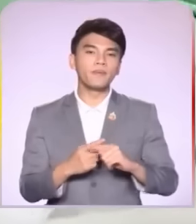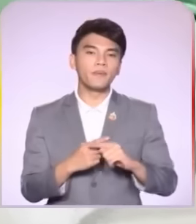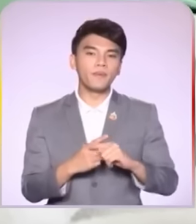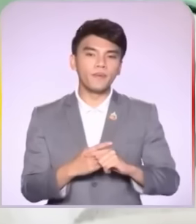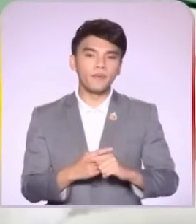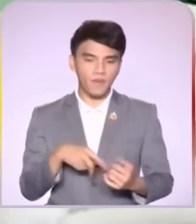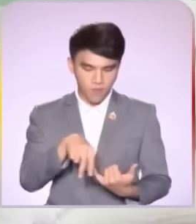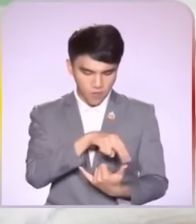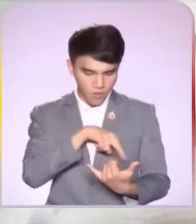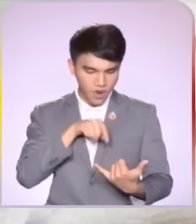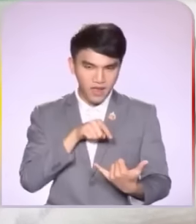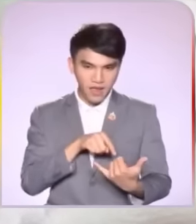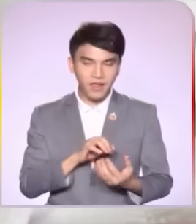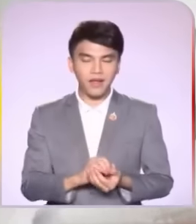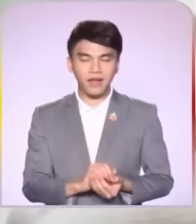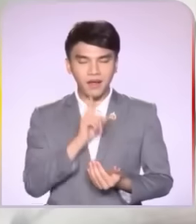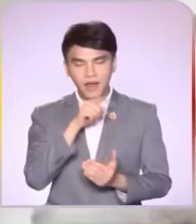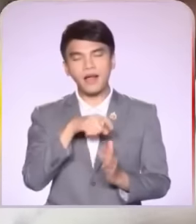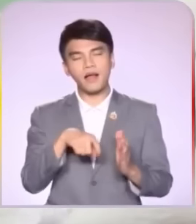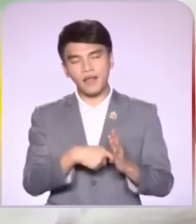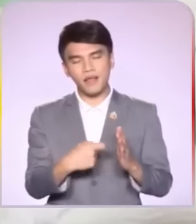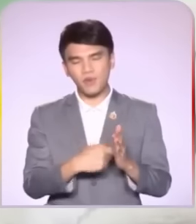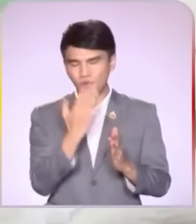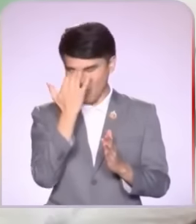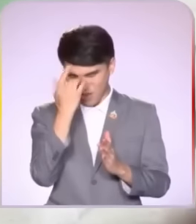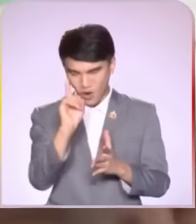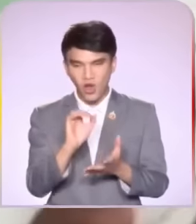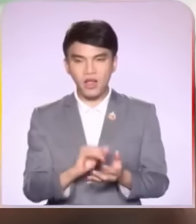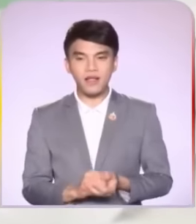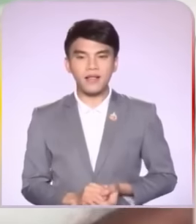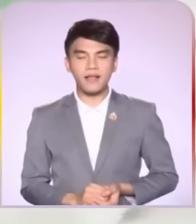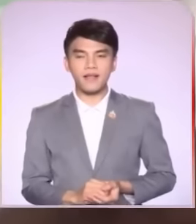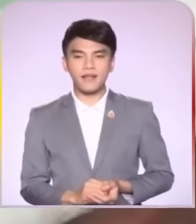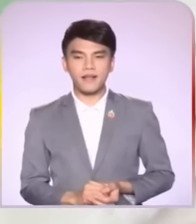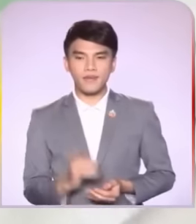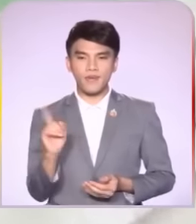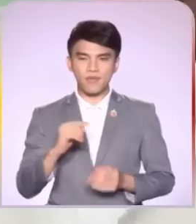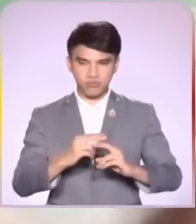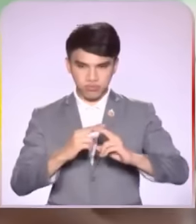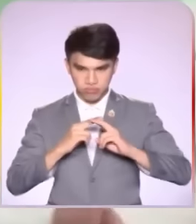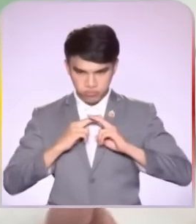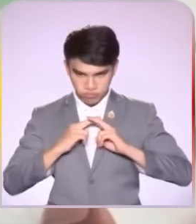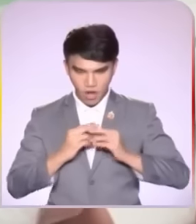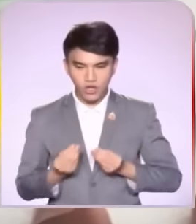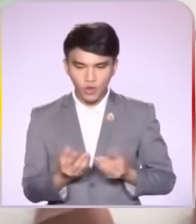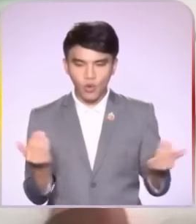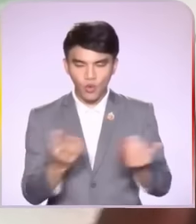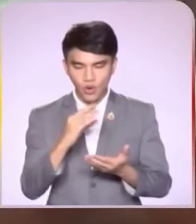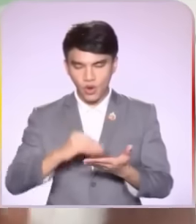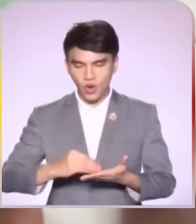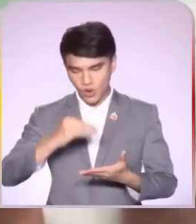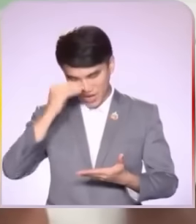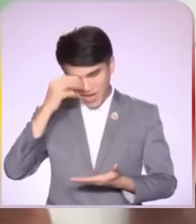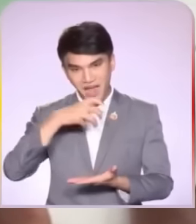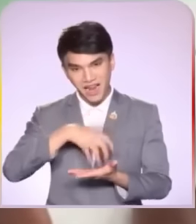กำลังรักษาอาการบาดเจ็บอยู่นะฮะสอบถามถึงเหตุการณ์ที่เกิดขึ้นเขาก็บอกว่าวันเกิดเหตุน่ะตนกลับจากการไปส่งลูกที่โรงเรียนอันนี้ต